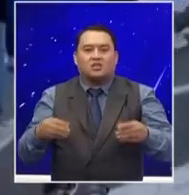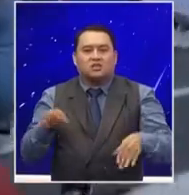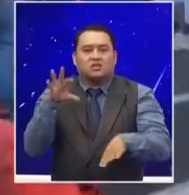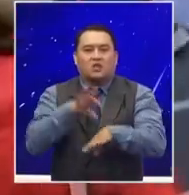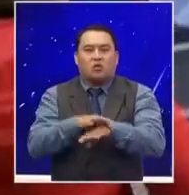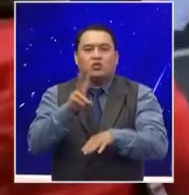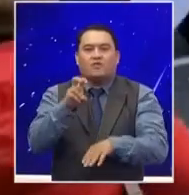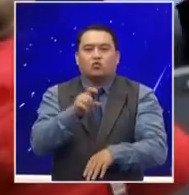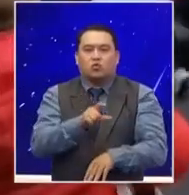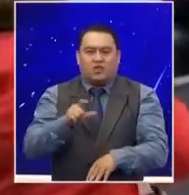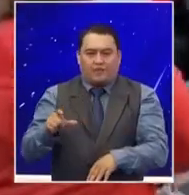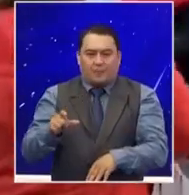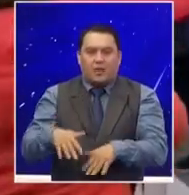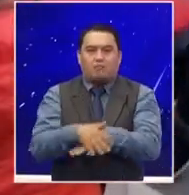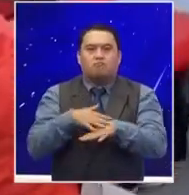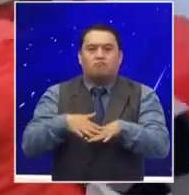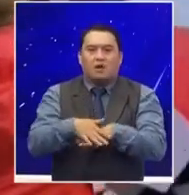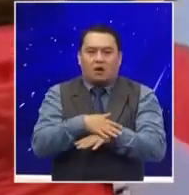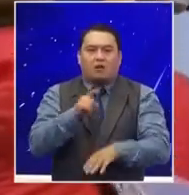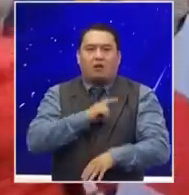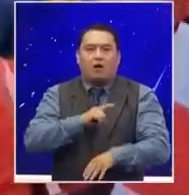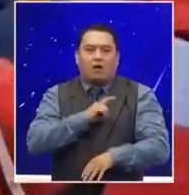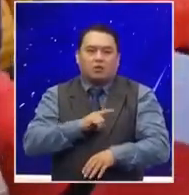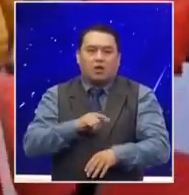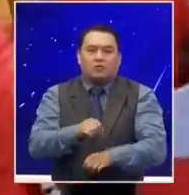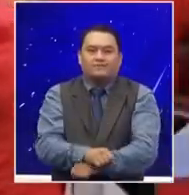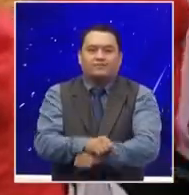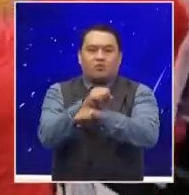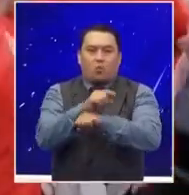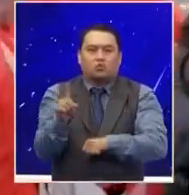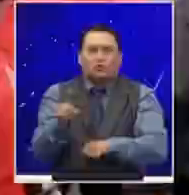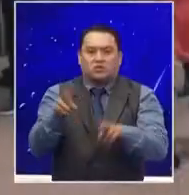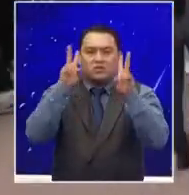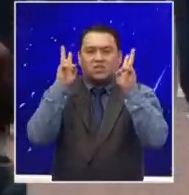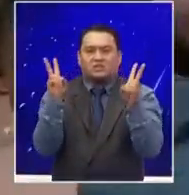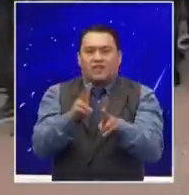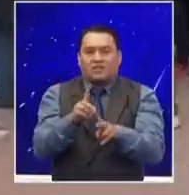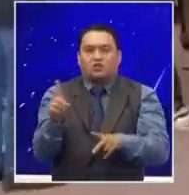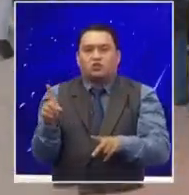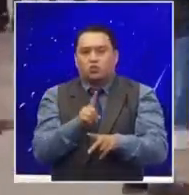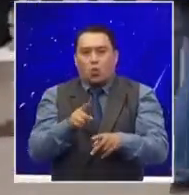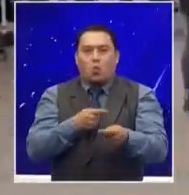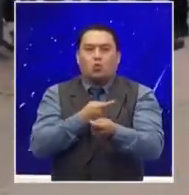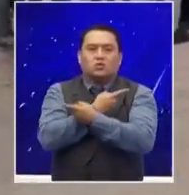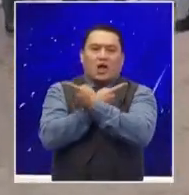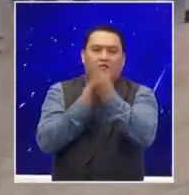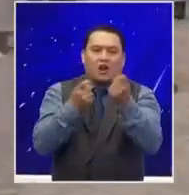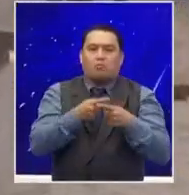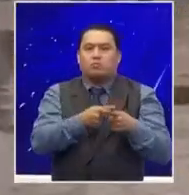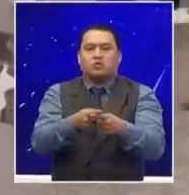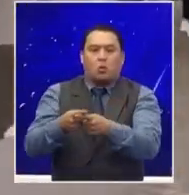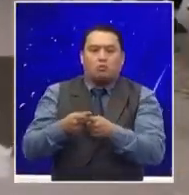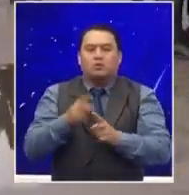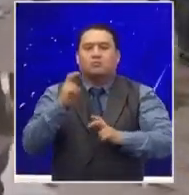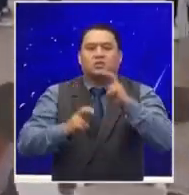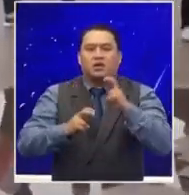более 200 человек. Насколько массовый характер носит забастовка, пока неизвестно. Власти заявляют, что белорусские